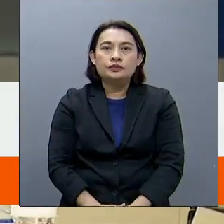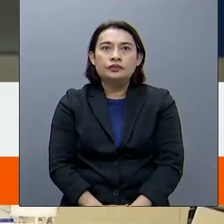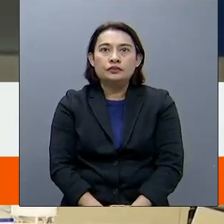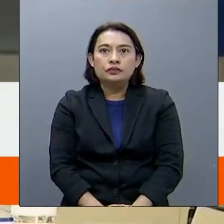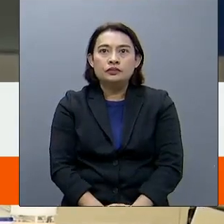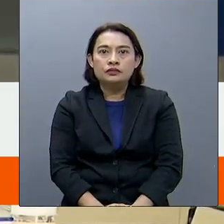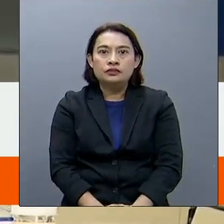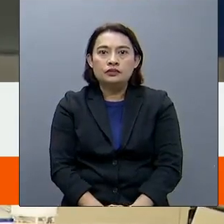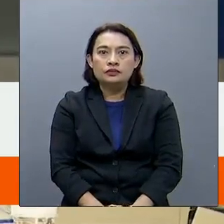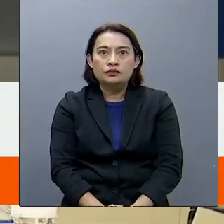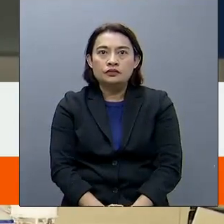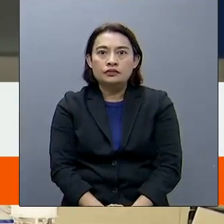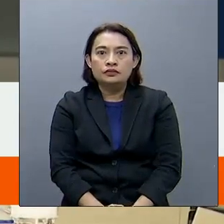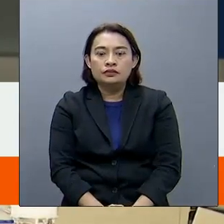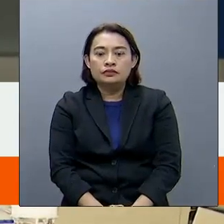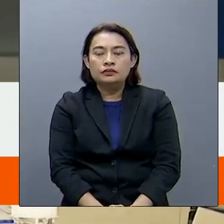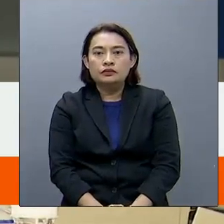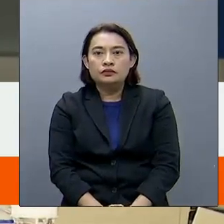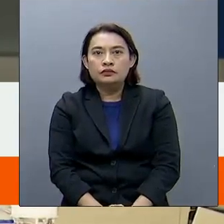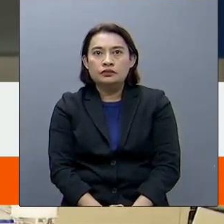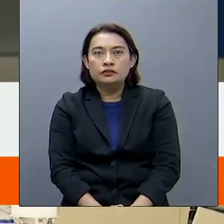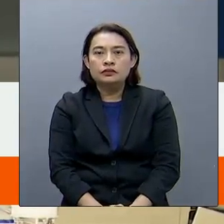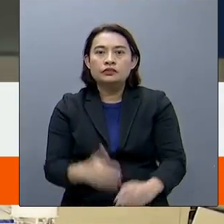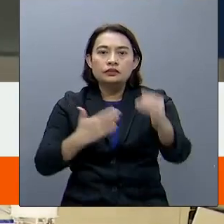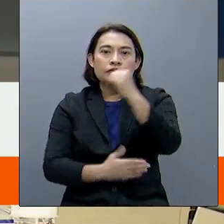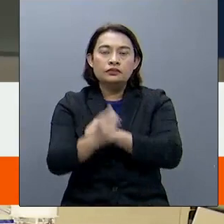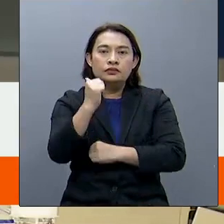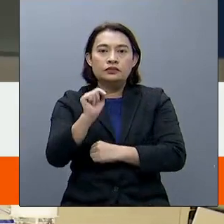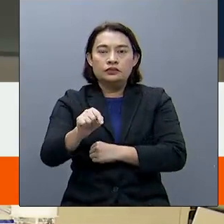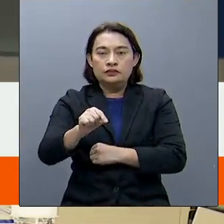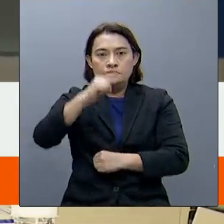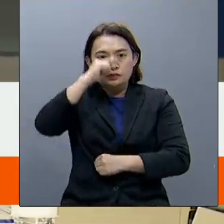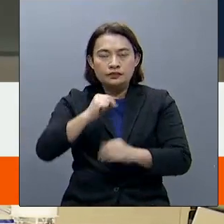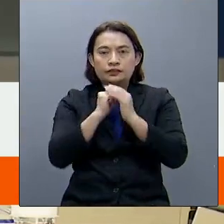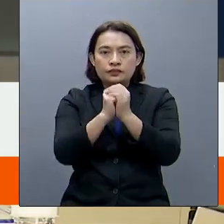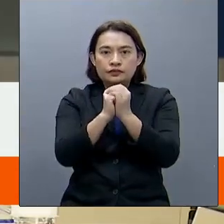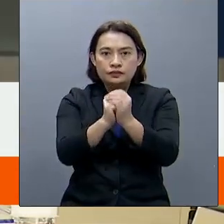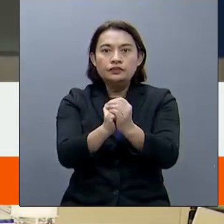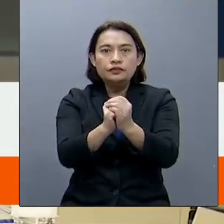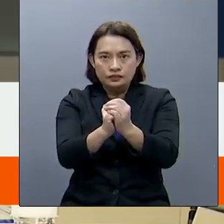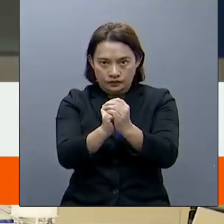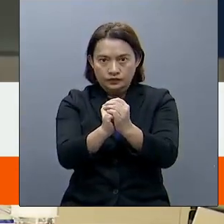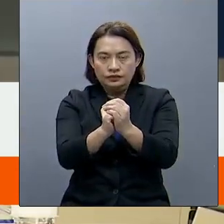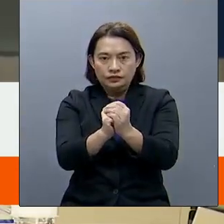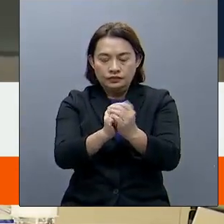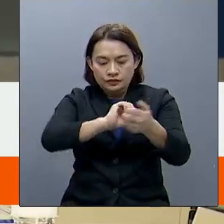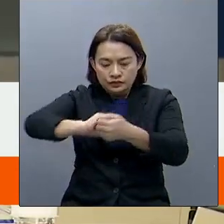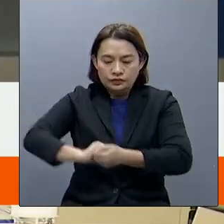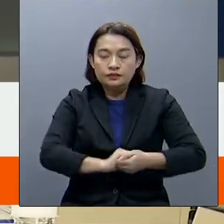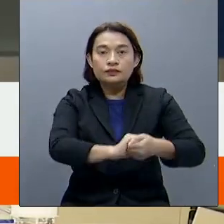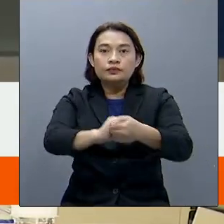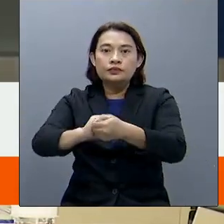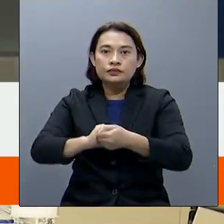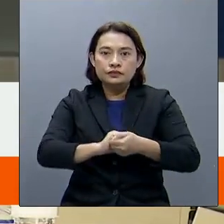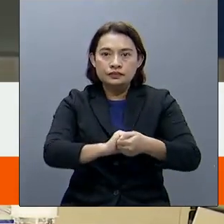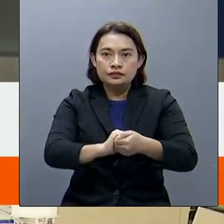ที่ฝ่ายไทยเนี่ยนะฮะแล้วก็ฝ่ายจีนเนี่ยจะได้แตะในเรื่องของความร่วมมือต่างๆหลาย